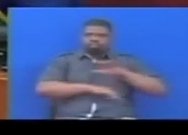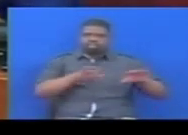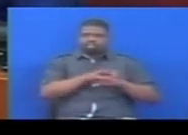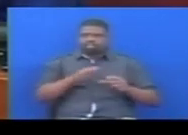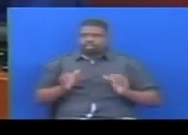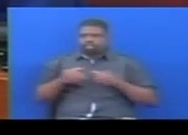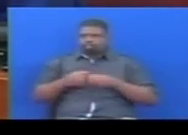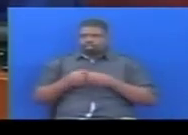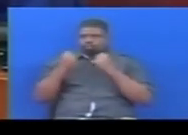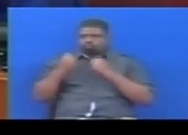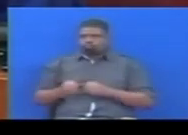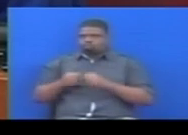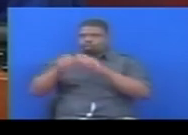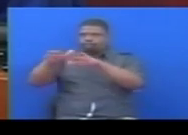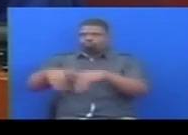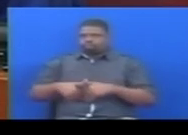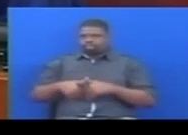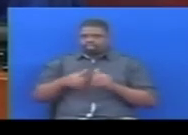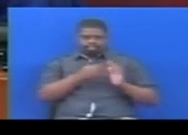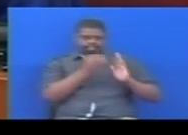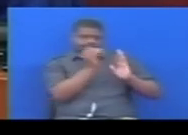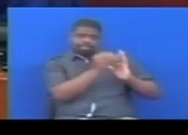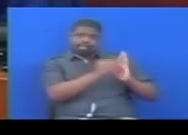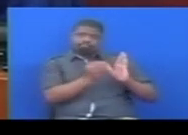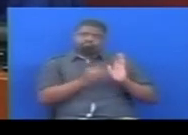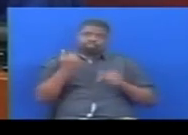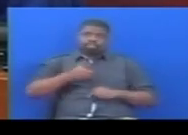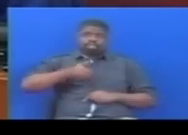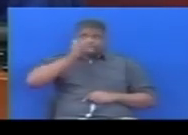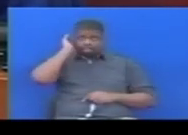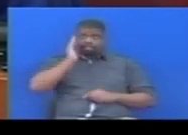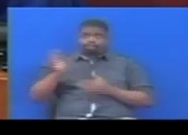ya bunge ya hesabu za serikali.